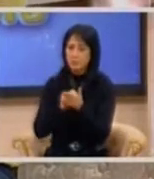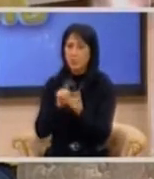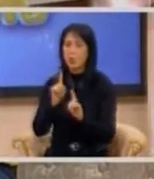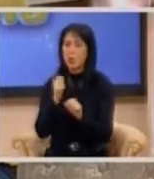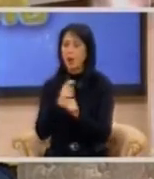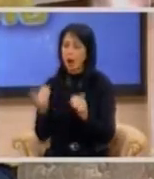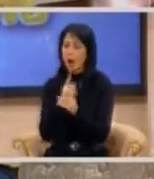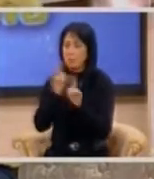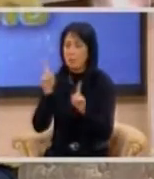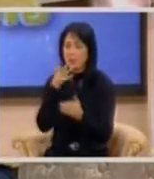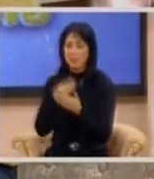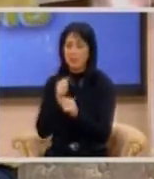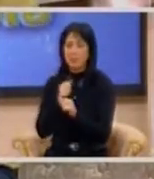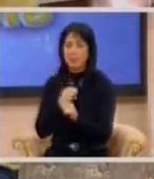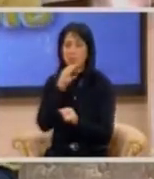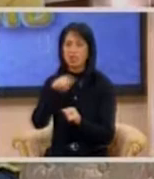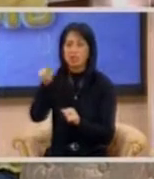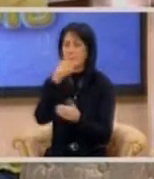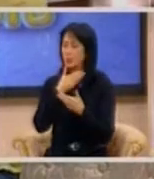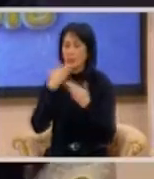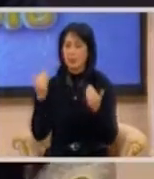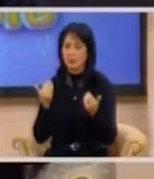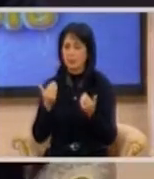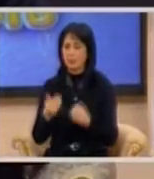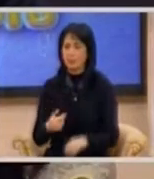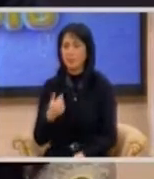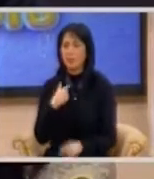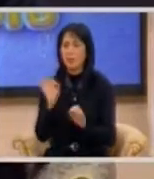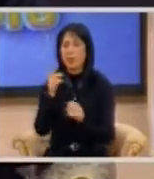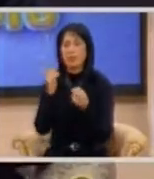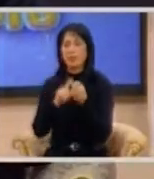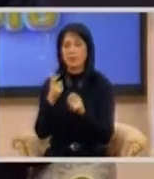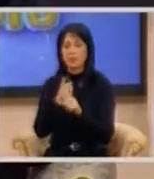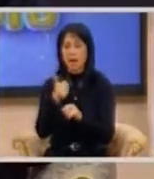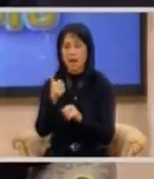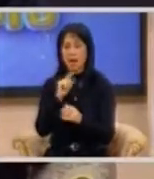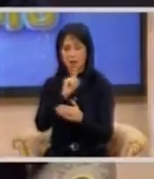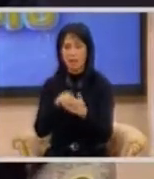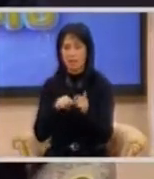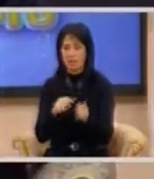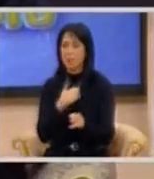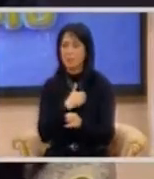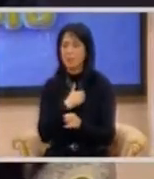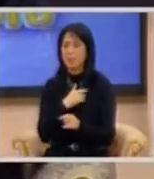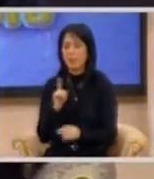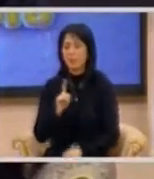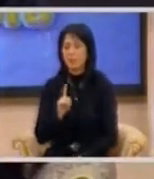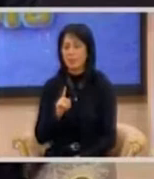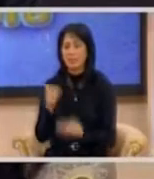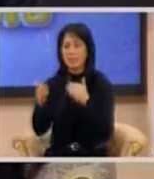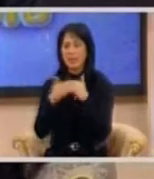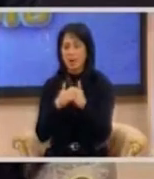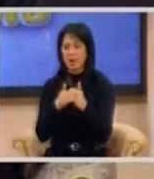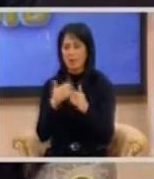ახალი გვაქვს, რომელიც ჯერ სხვა ქვეყანაში არ არსებობს? მე ამასთან დაკავშირებით ძალიან კარგი შეკითხვა არის, მინდა აღვნიშნო, რომ დაახლოებით ესე რომ